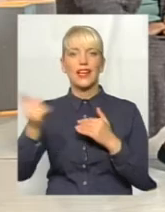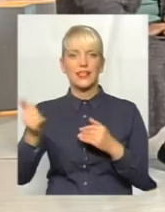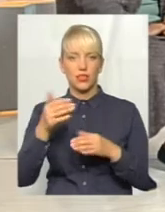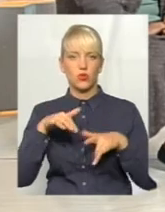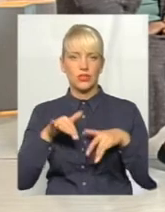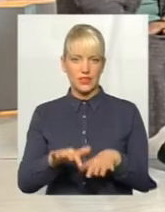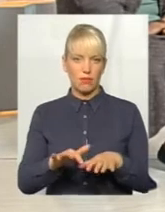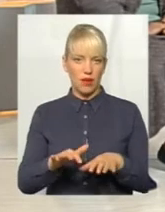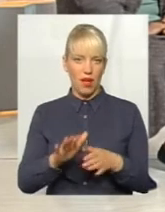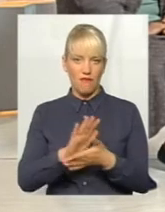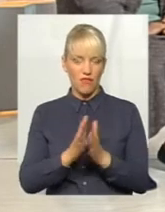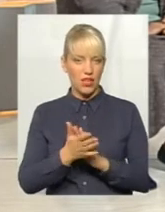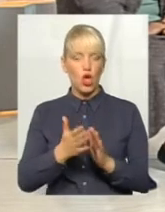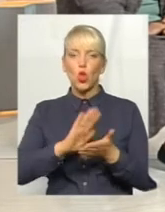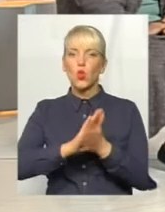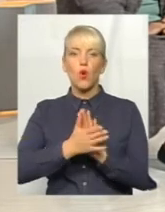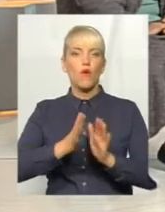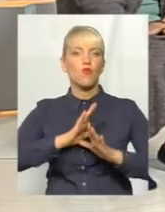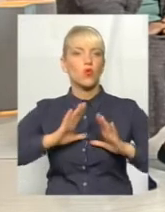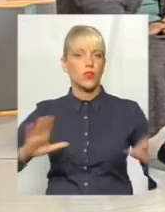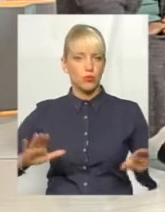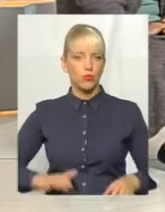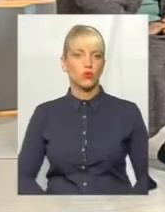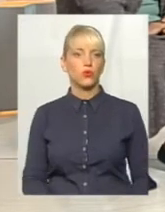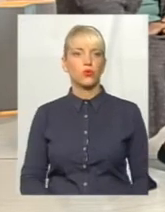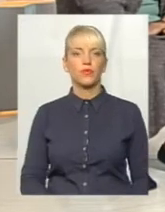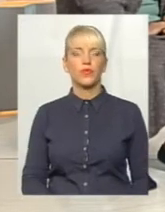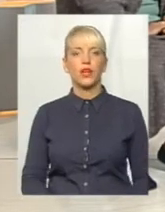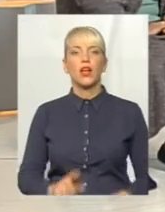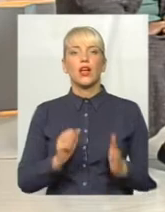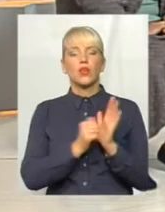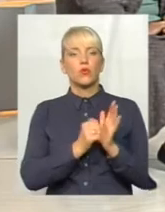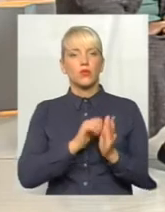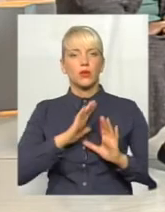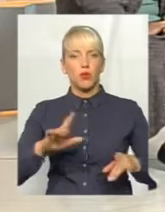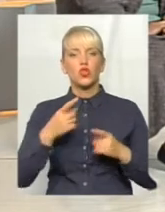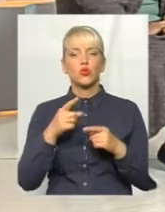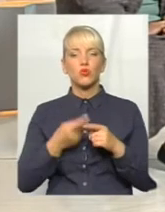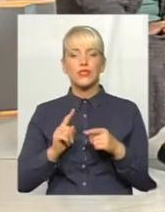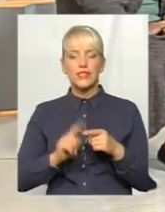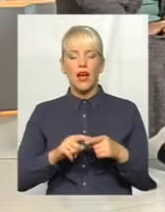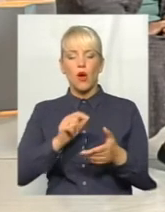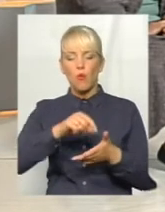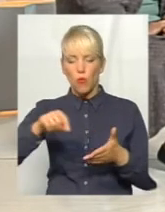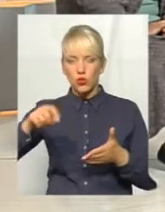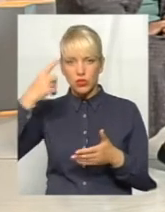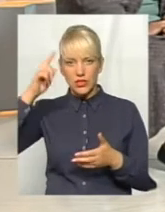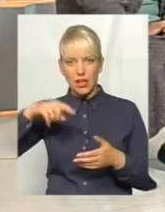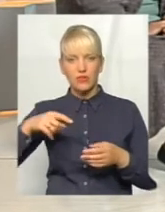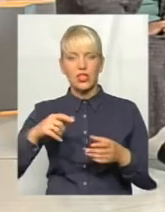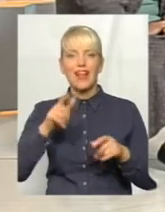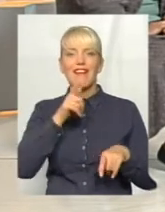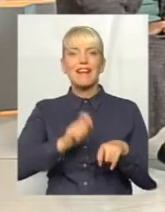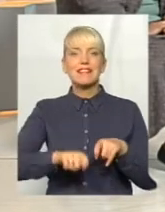і самого договору. Пані Валентина, скажіть ще, будь ласка, чому ця почеркознавча експертиза така